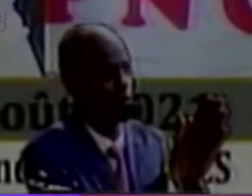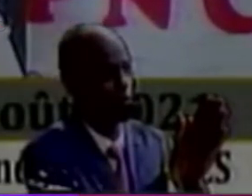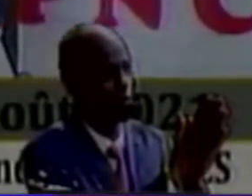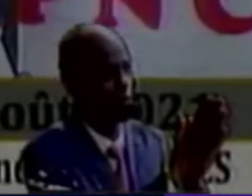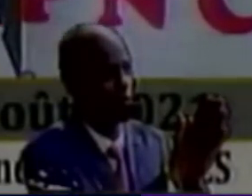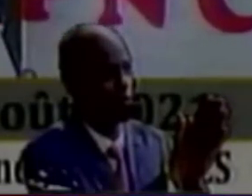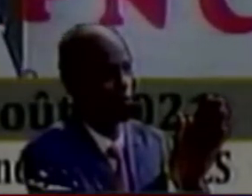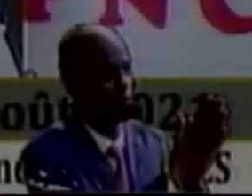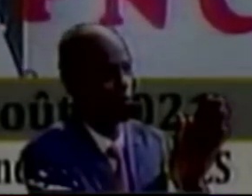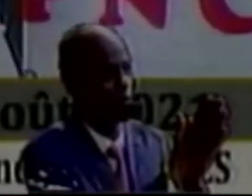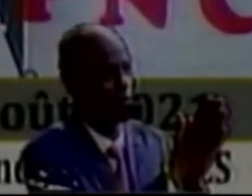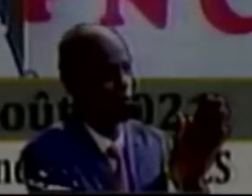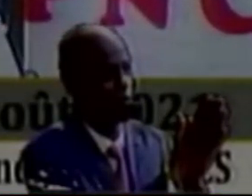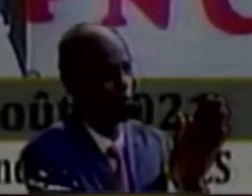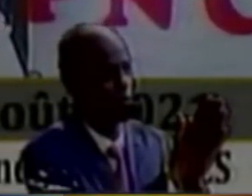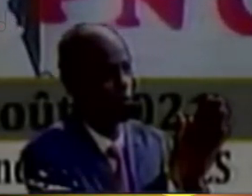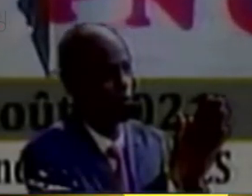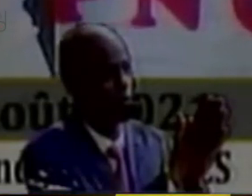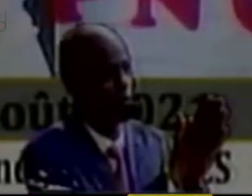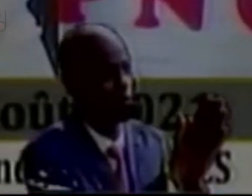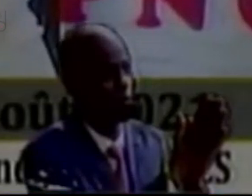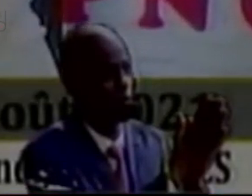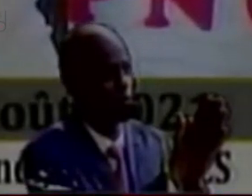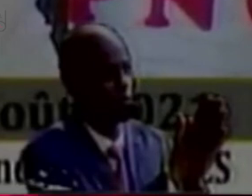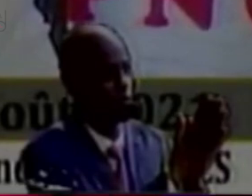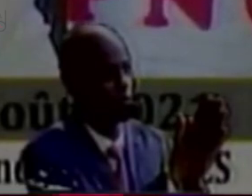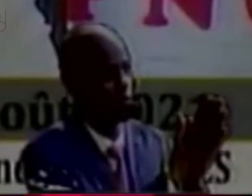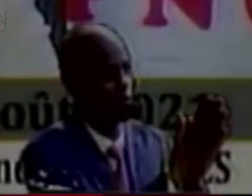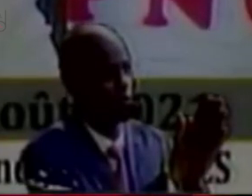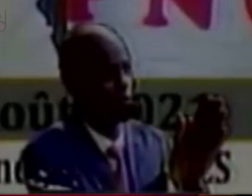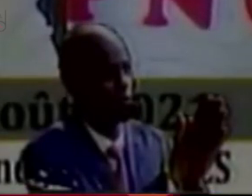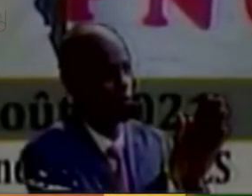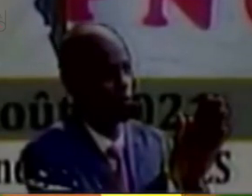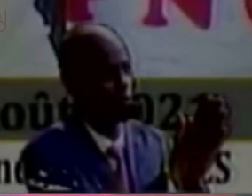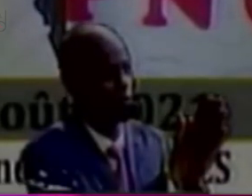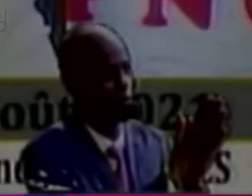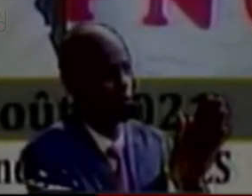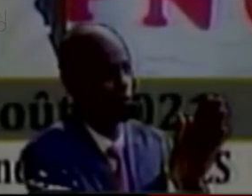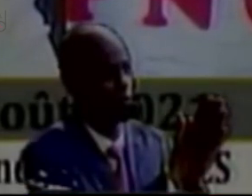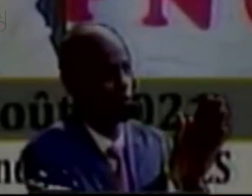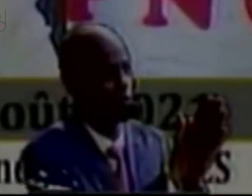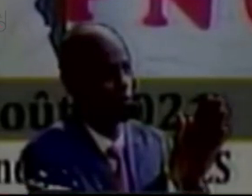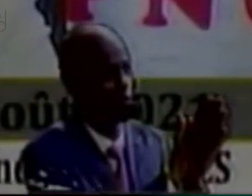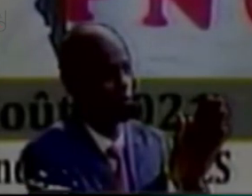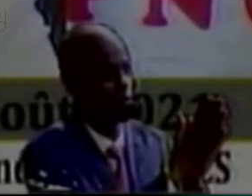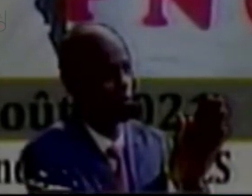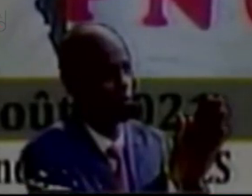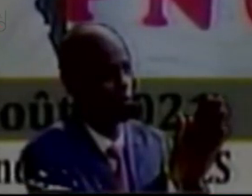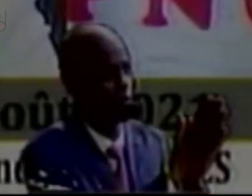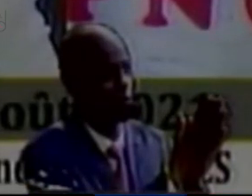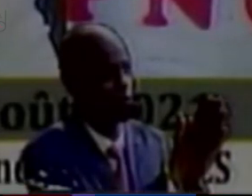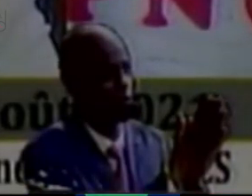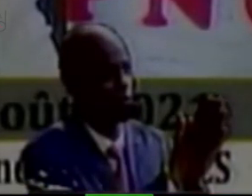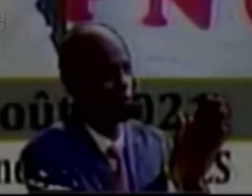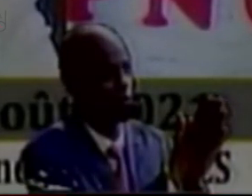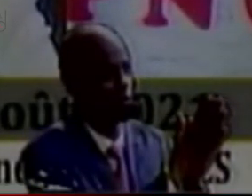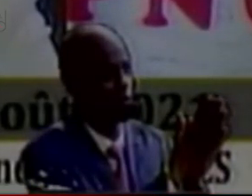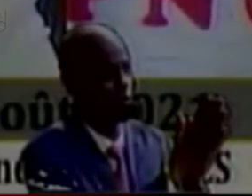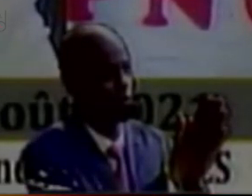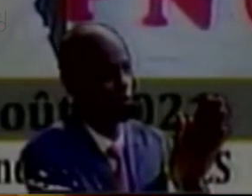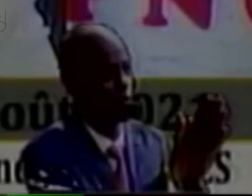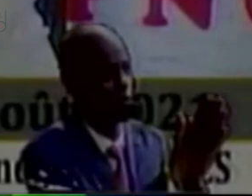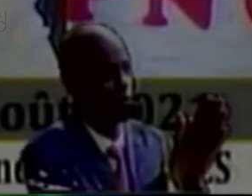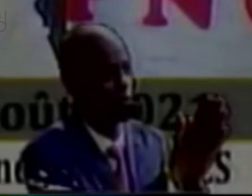parce que moi pas trop comprendre trop bien. Donc et j'en wèl là c'est comme ça moi wèl tout. Normalement pas recevoir rien de ministre